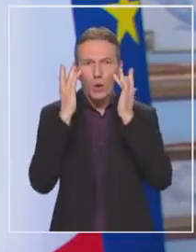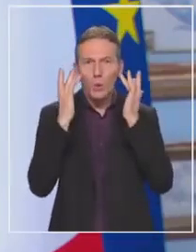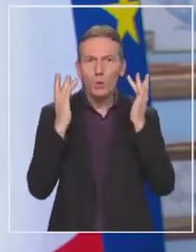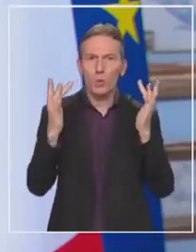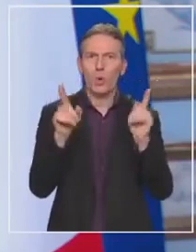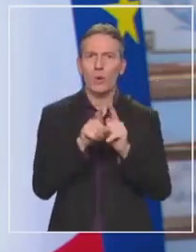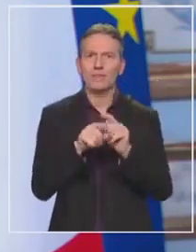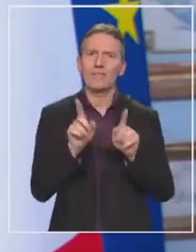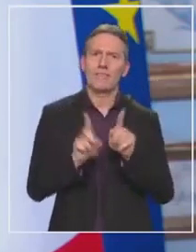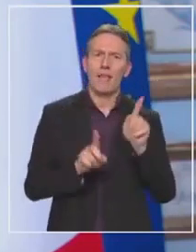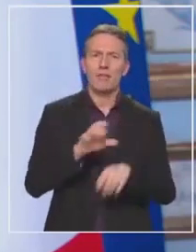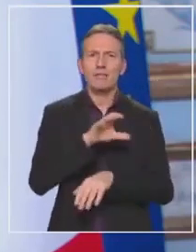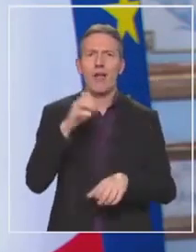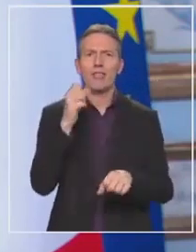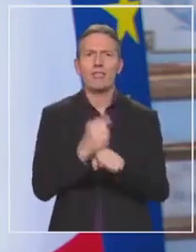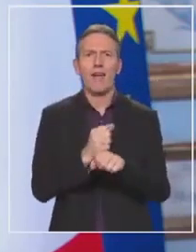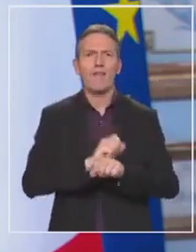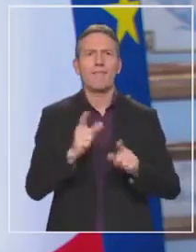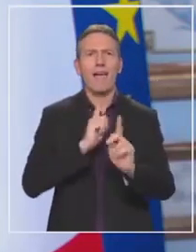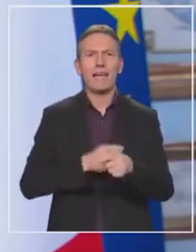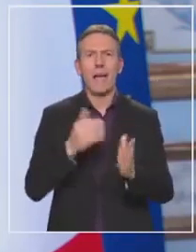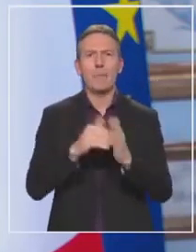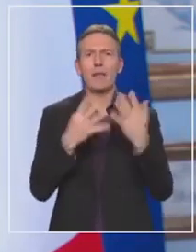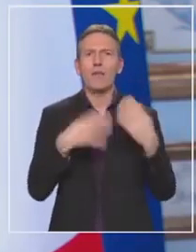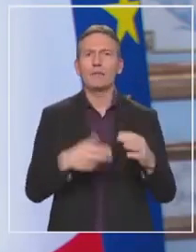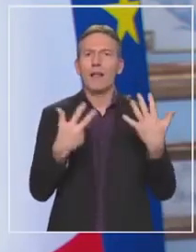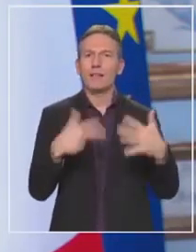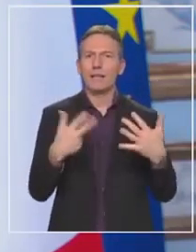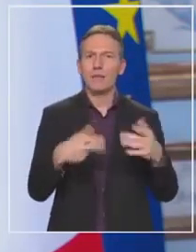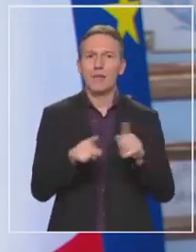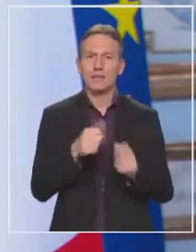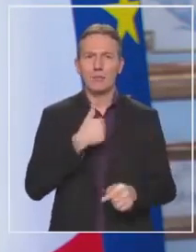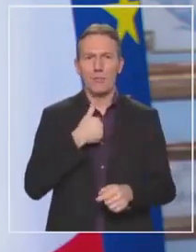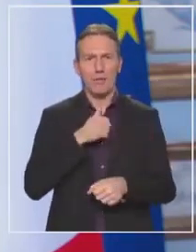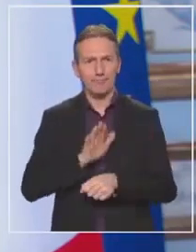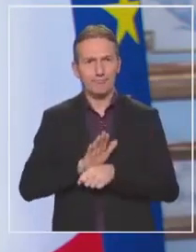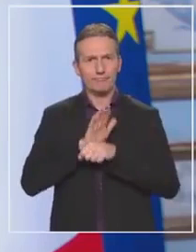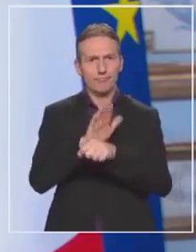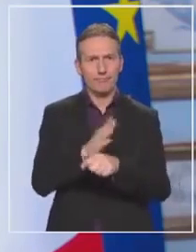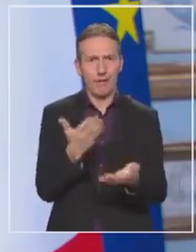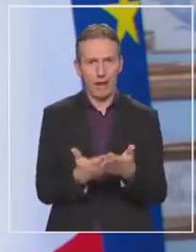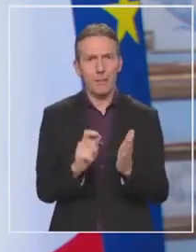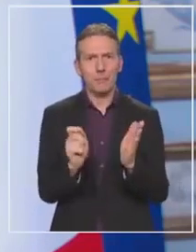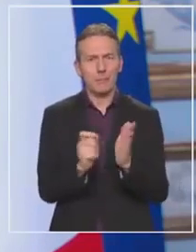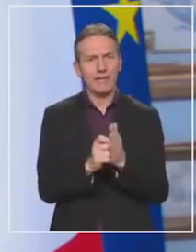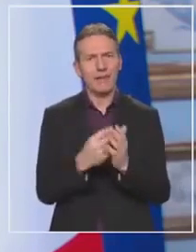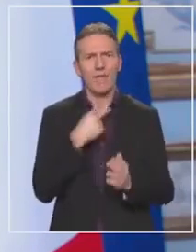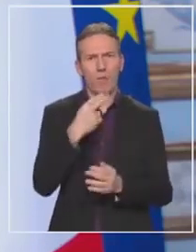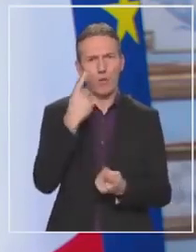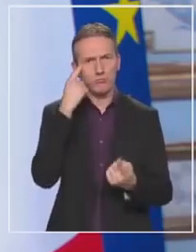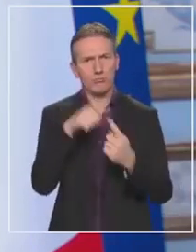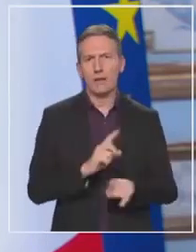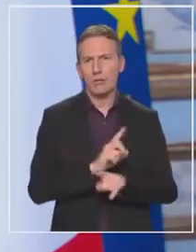la célébration du centenaire de l'armistice de 1918 et j'ai porté à cette occasion la voix de la france pour la